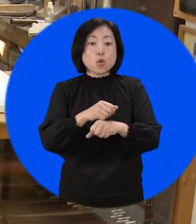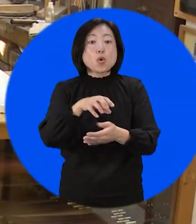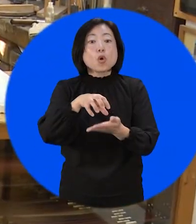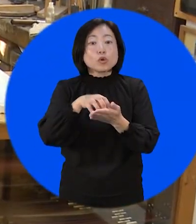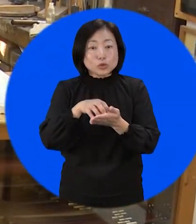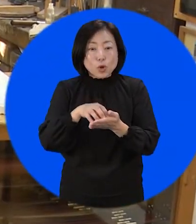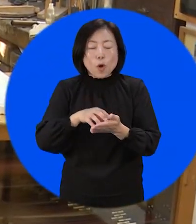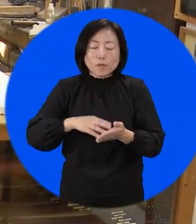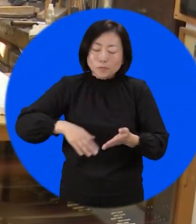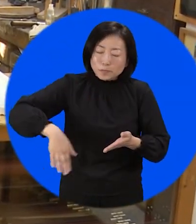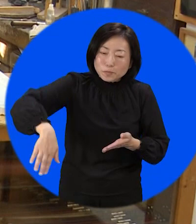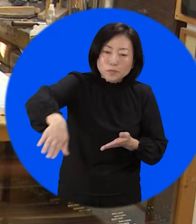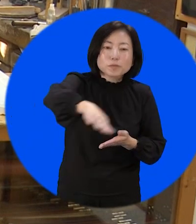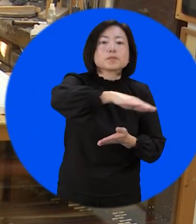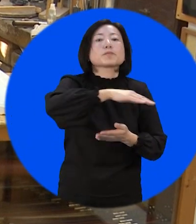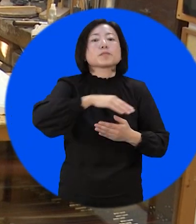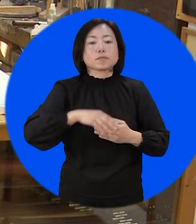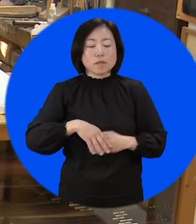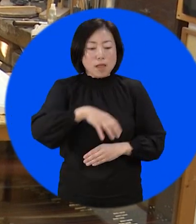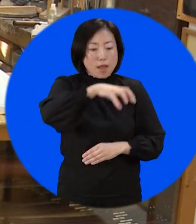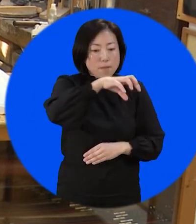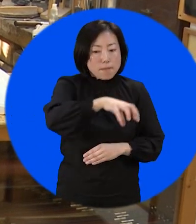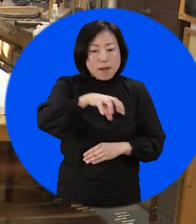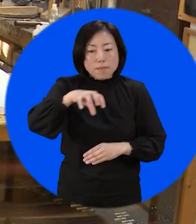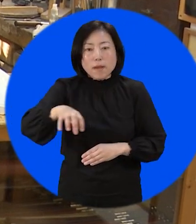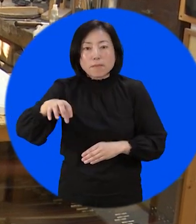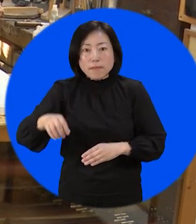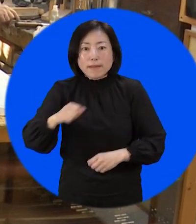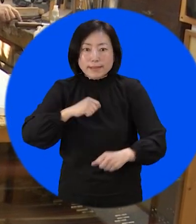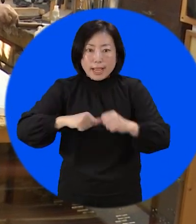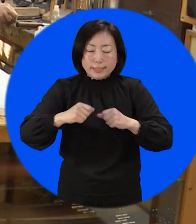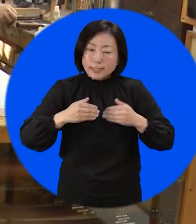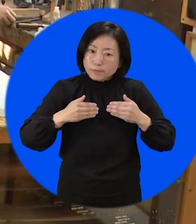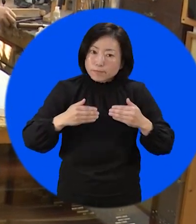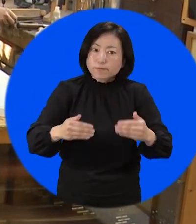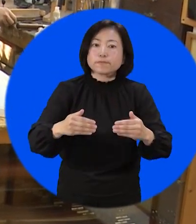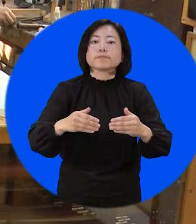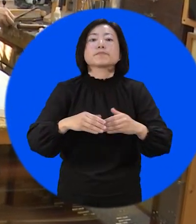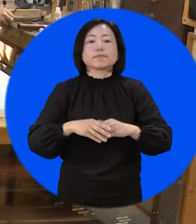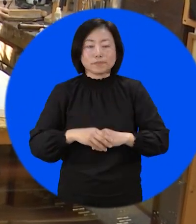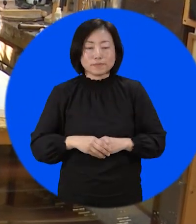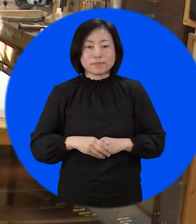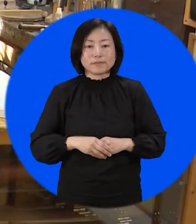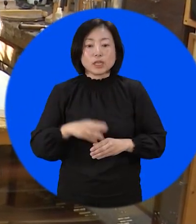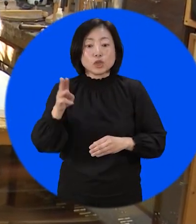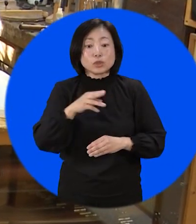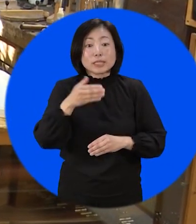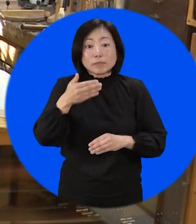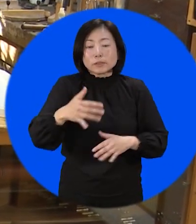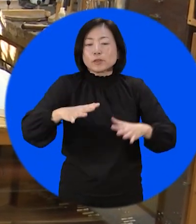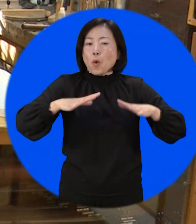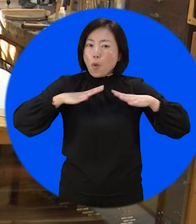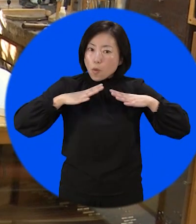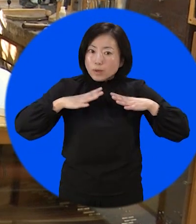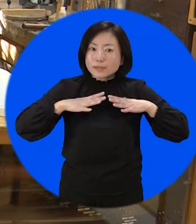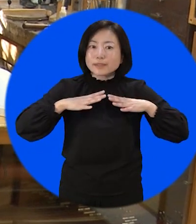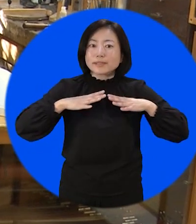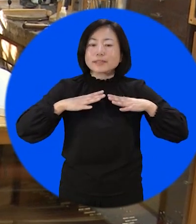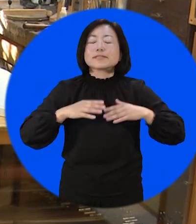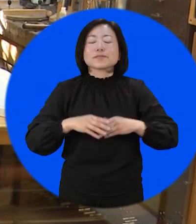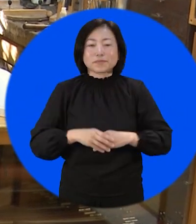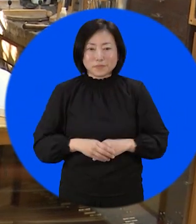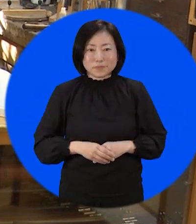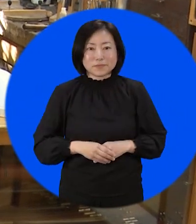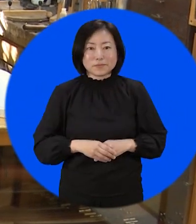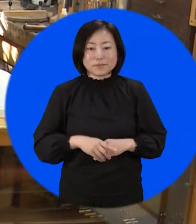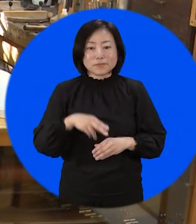技能功労者表彰を受賞された皆さんはそれぞれの世界で活躍されており、地域のそして杉並区の誇